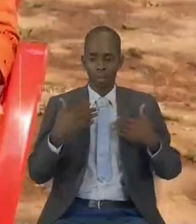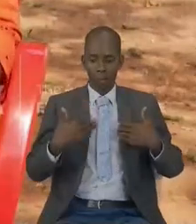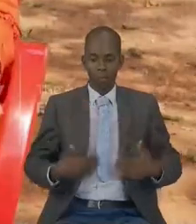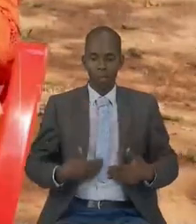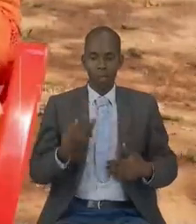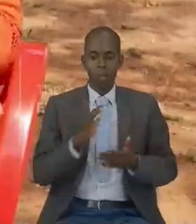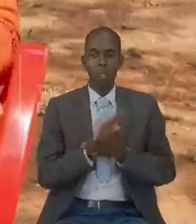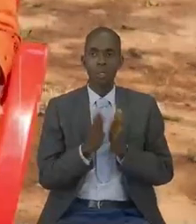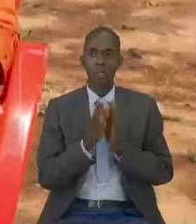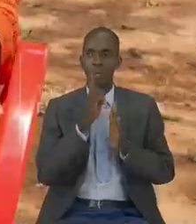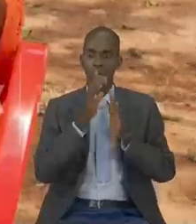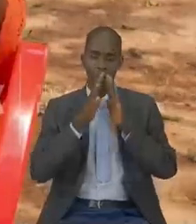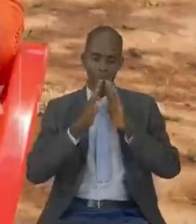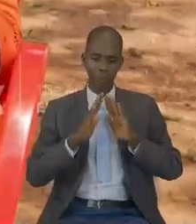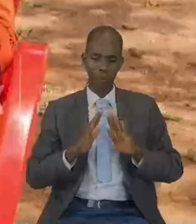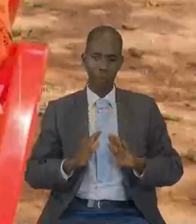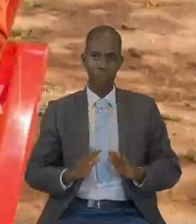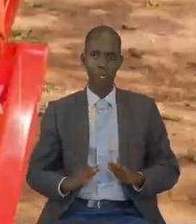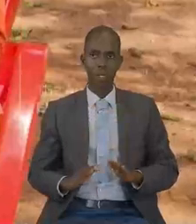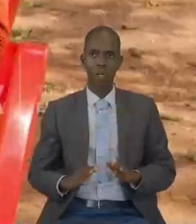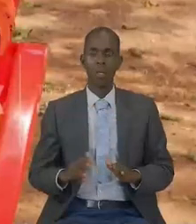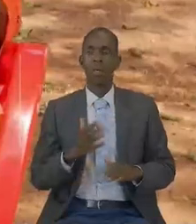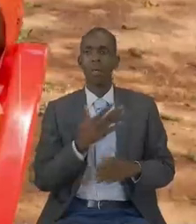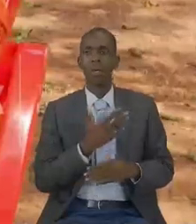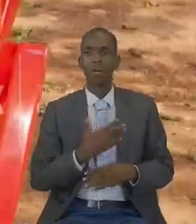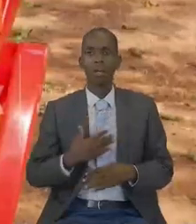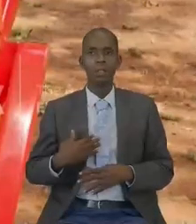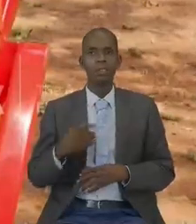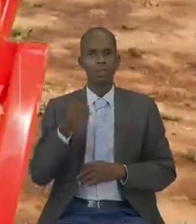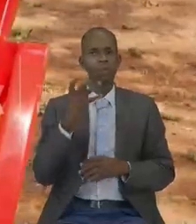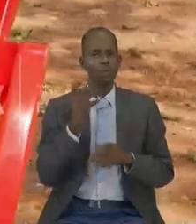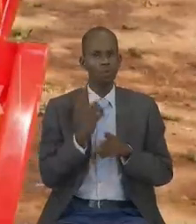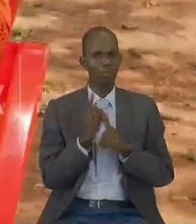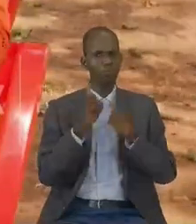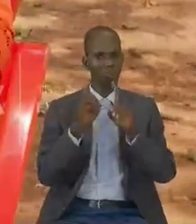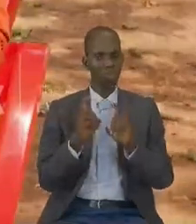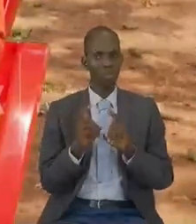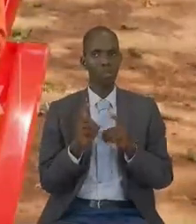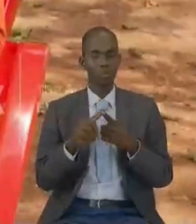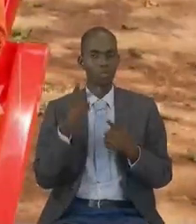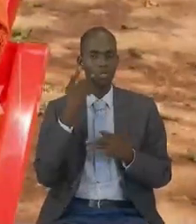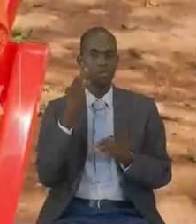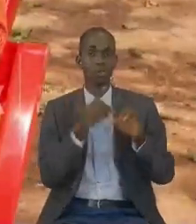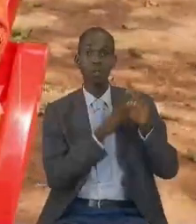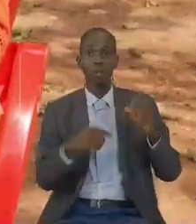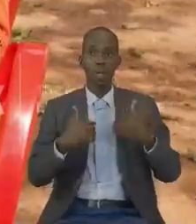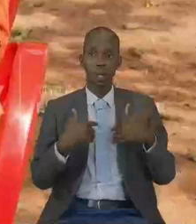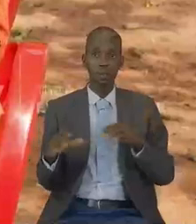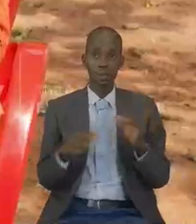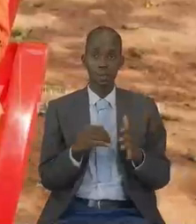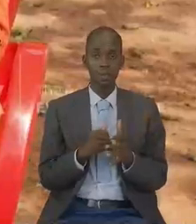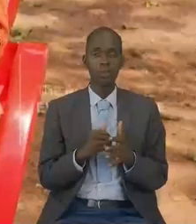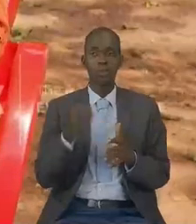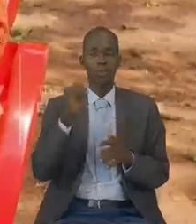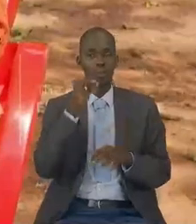mon corps est devenu calme. Et j'ai dit que je voulais tester si c'est vrai. Que pour voir si Dieu